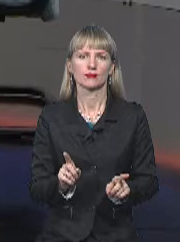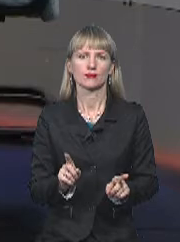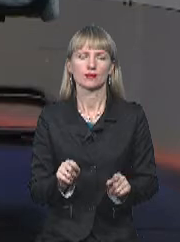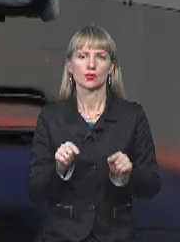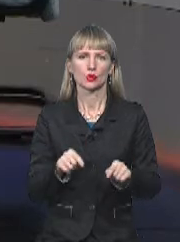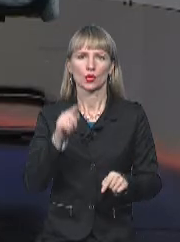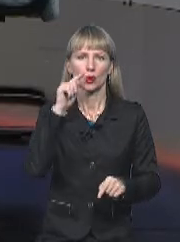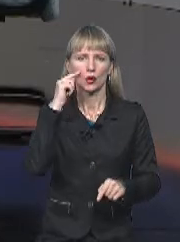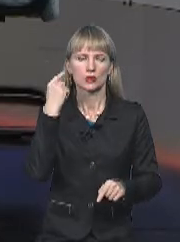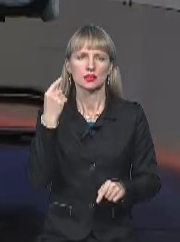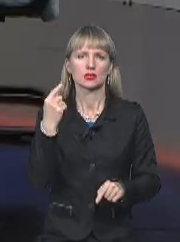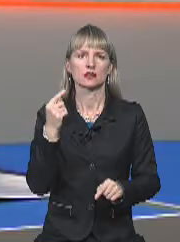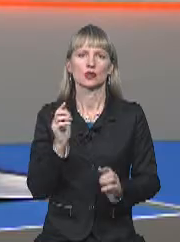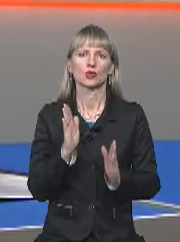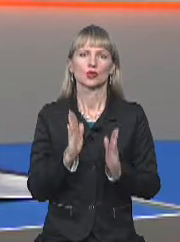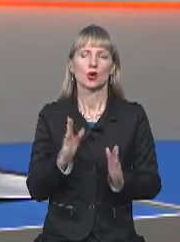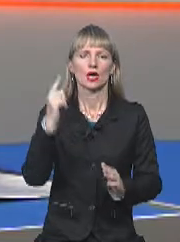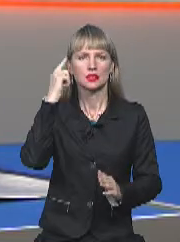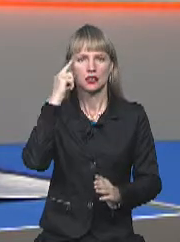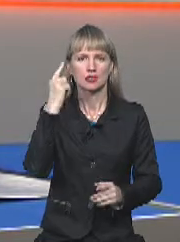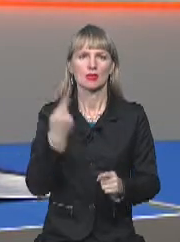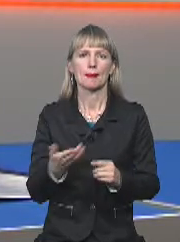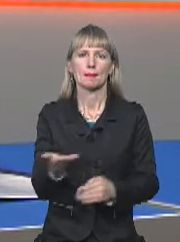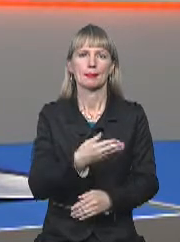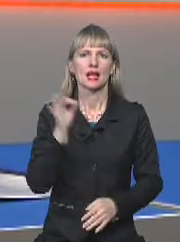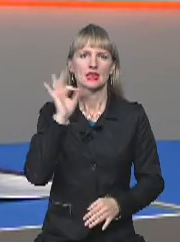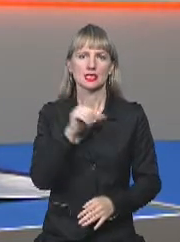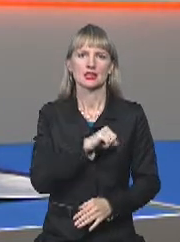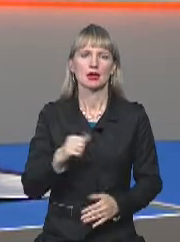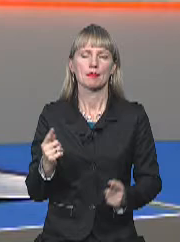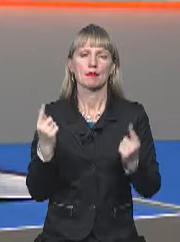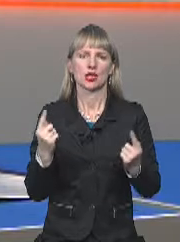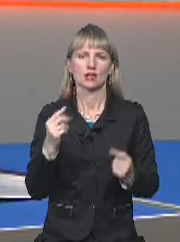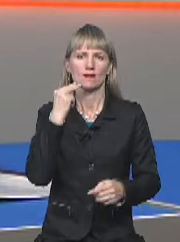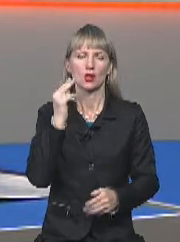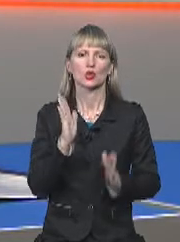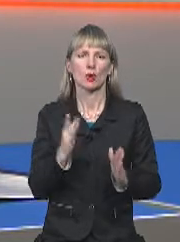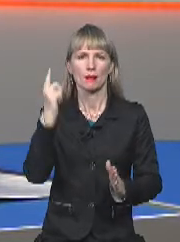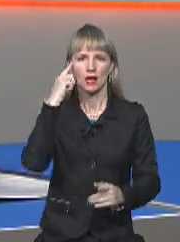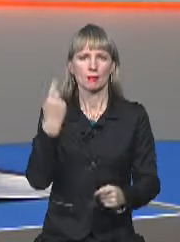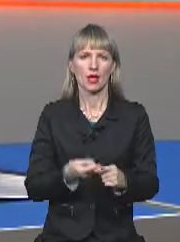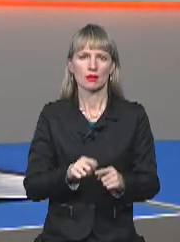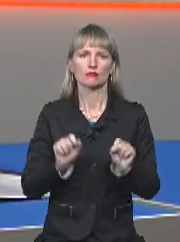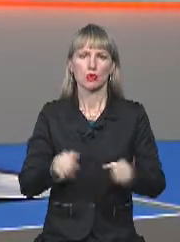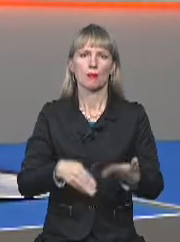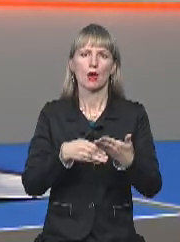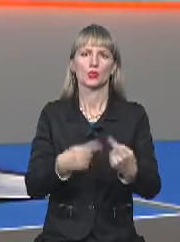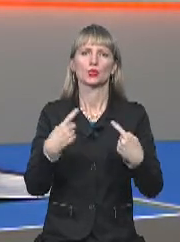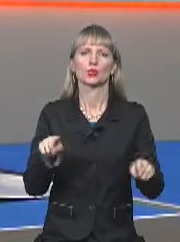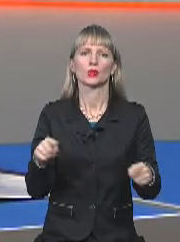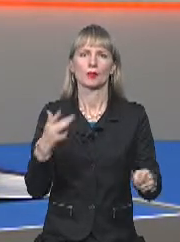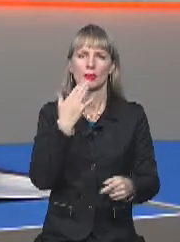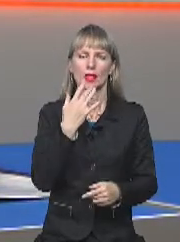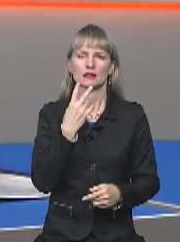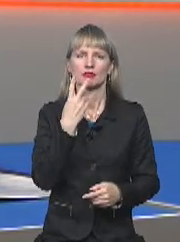Тут російською, до речі. «Только осознавая это, мы немцы – самые большие виновники. Только осознавая это, мы можем помочь другим нациям